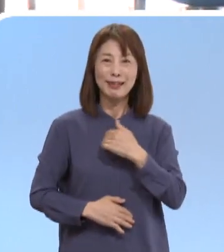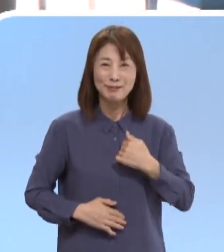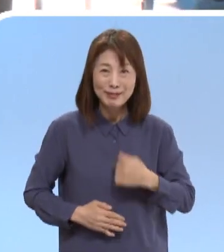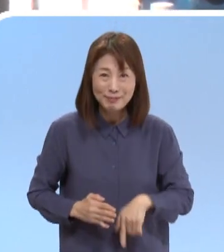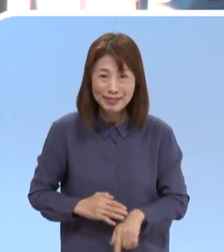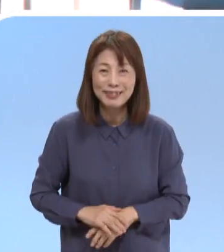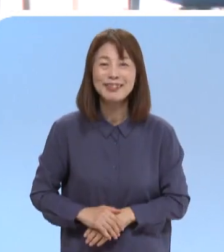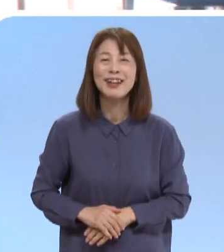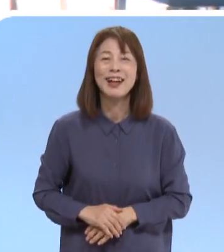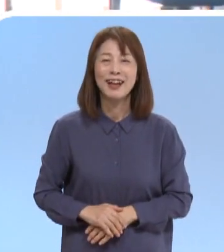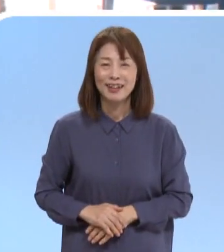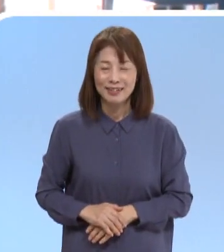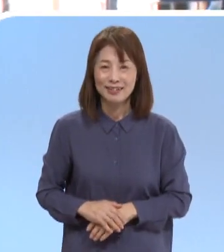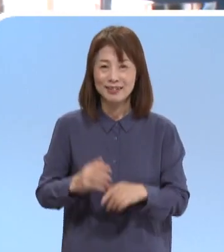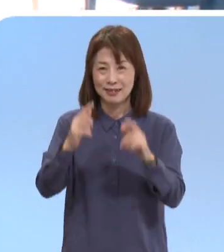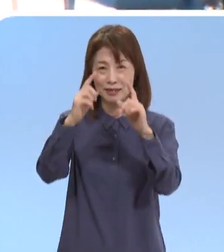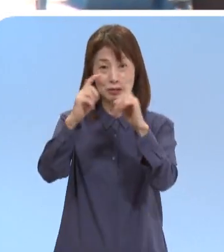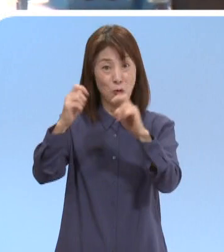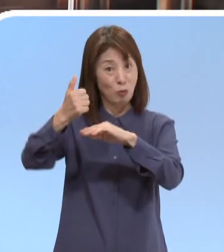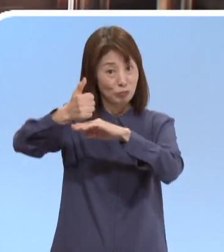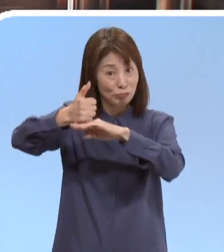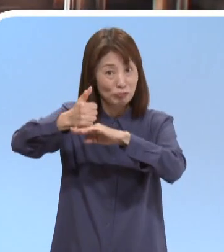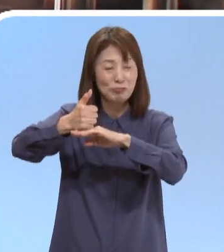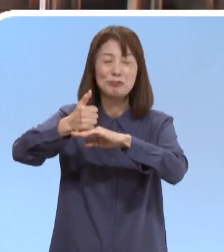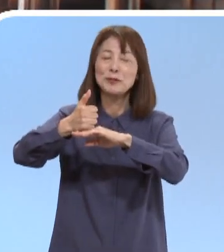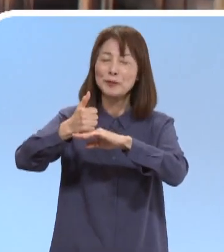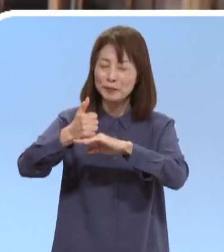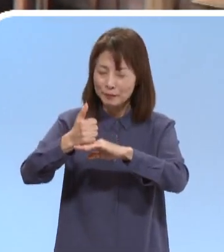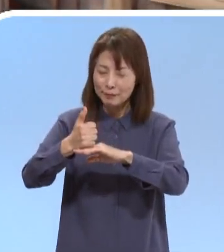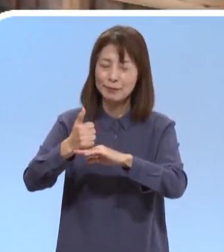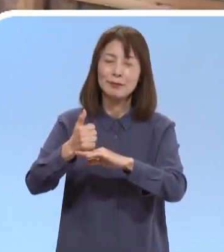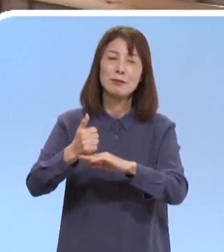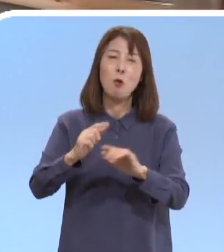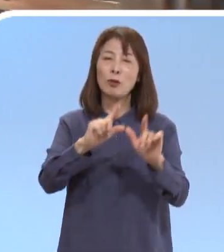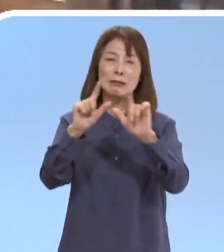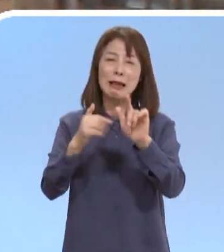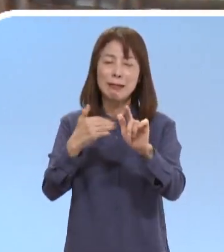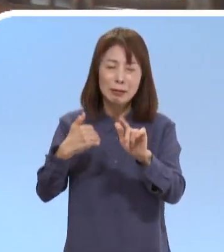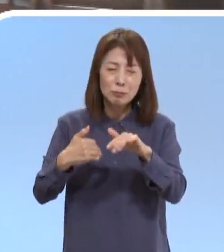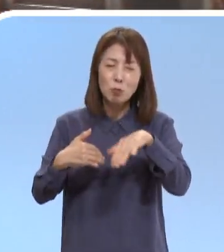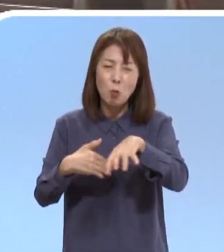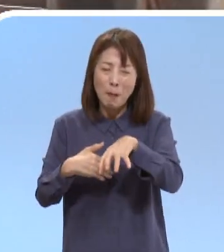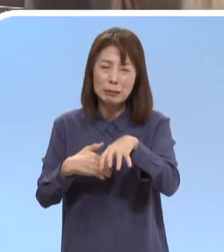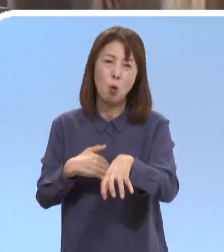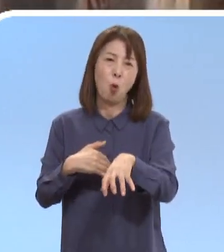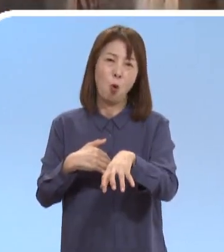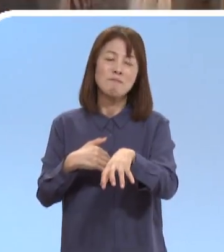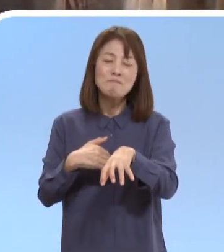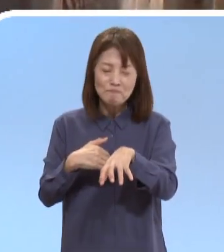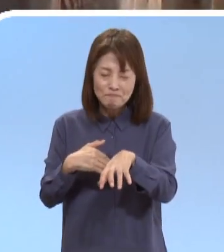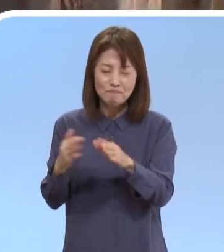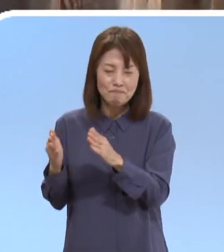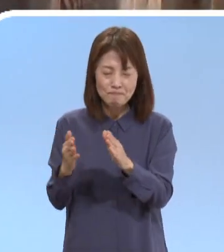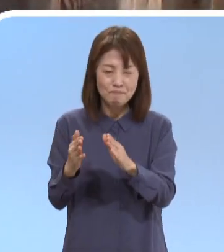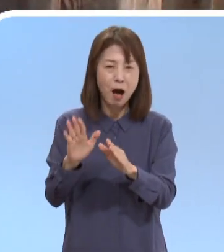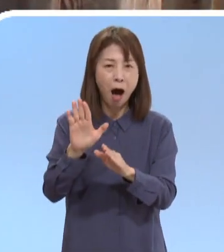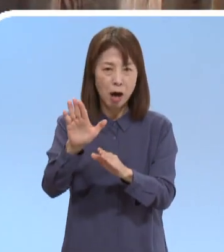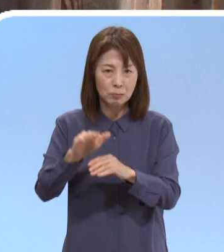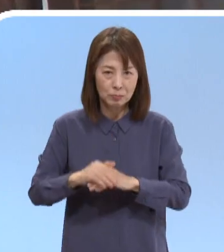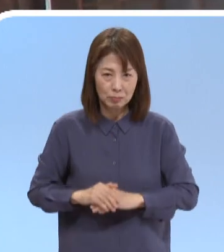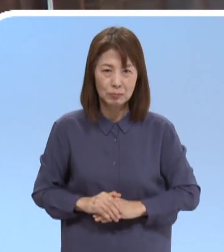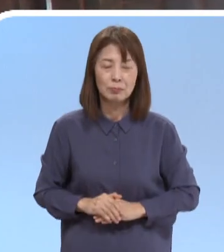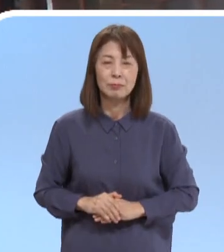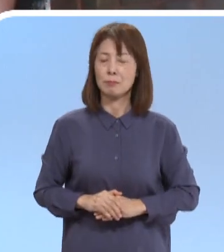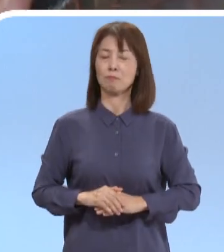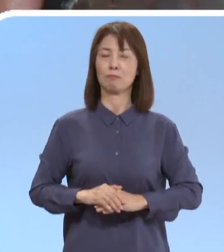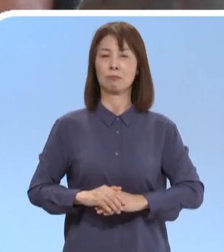あ、折れる場所ということで作りをしっかりした住居風、書院作り風に作られてるんです。